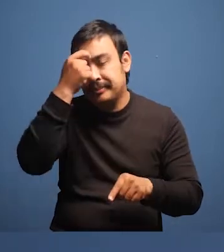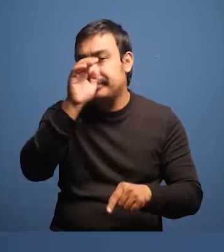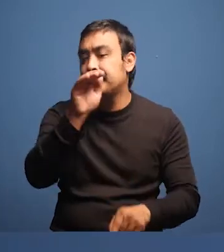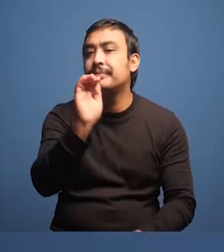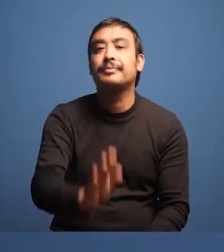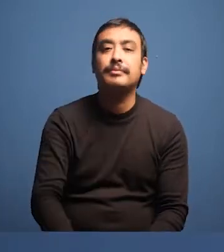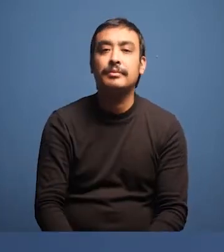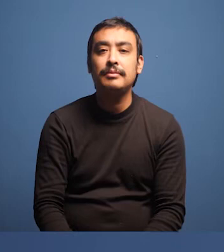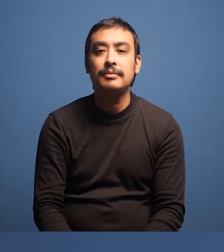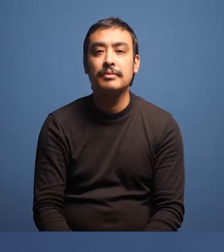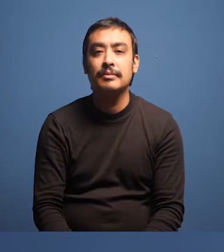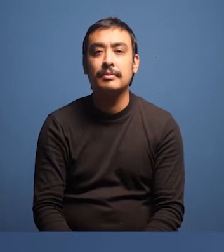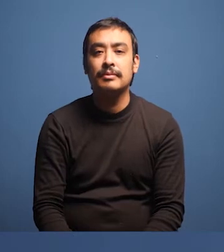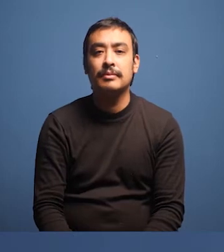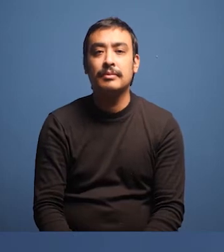भयो